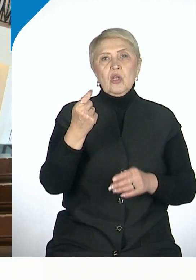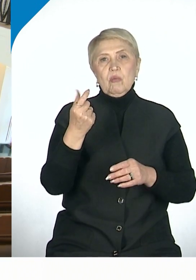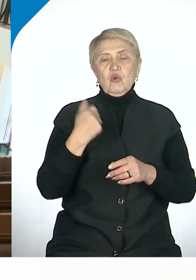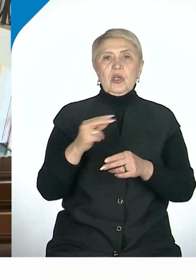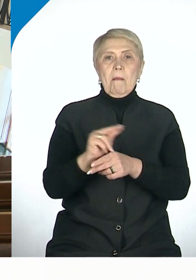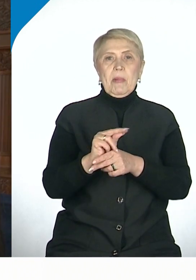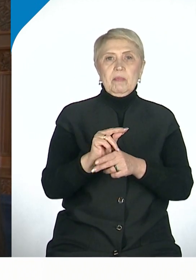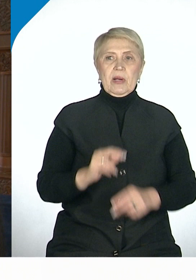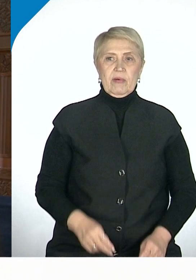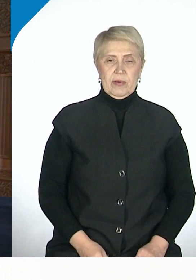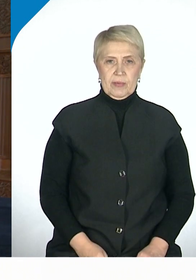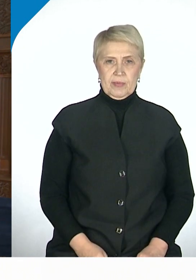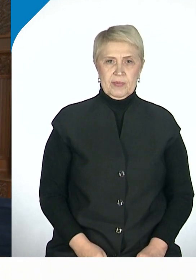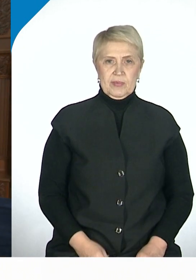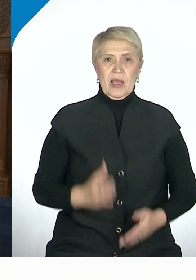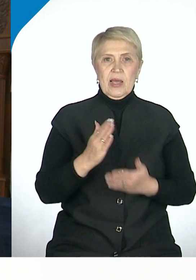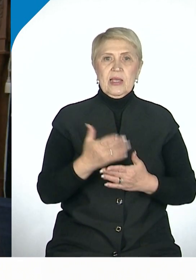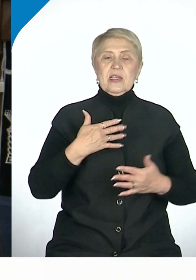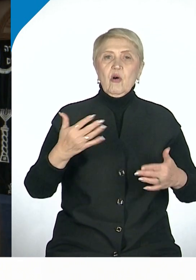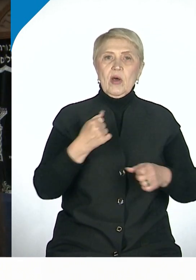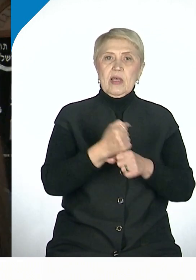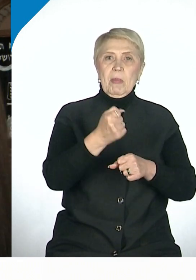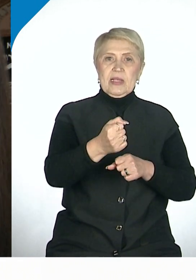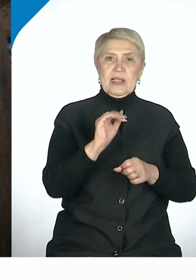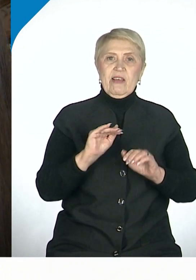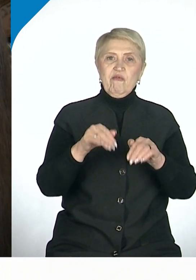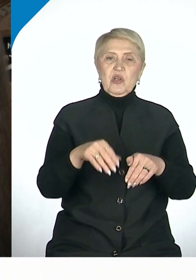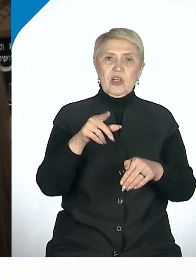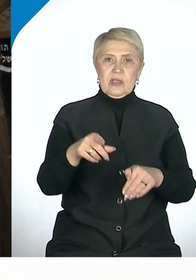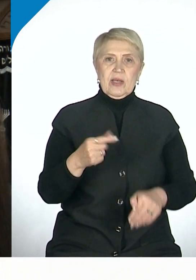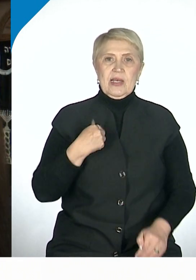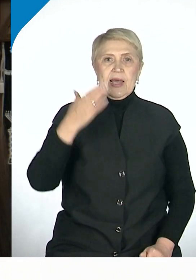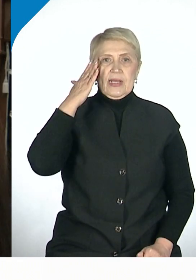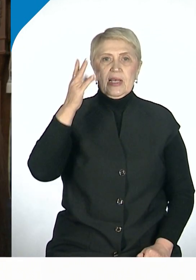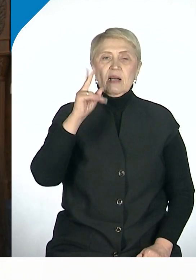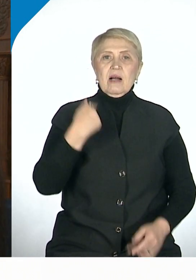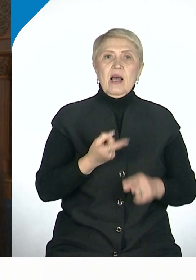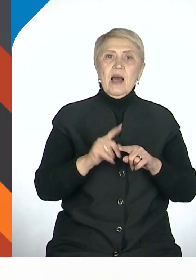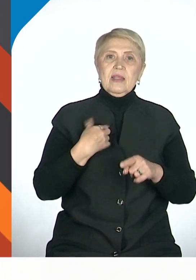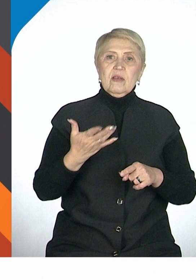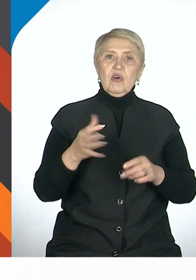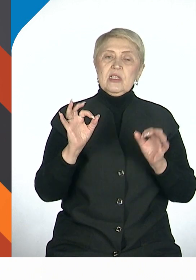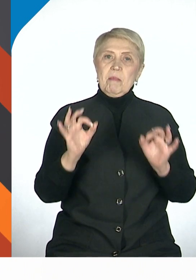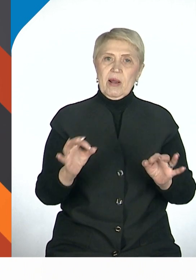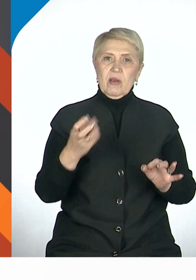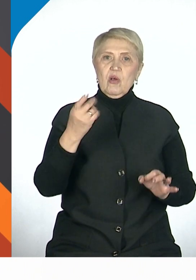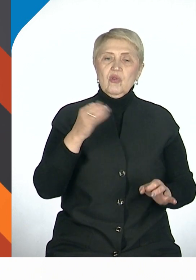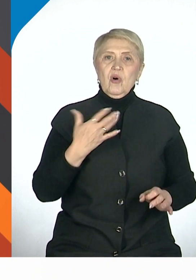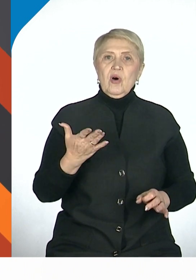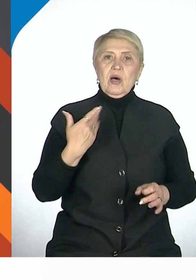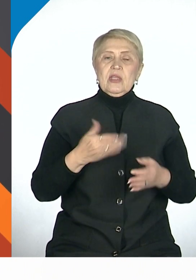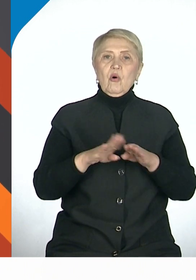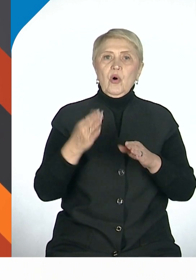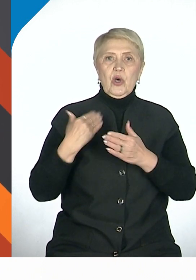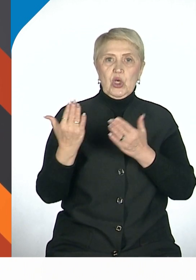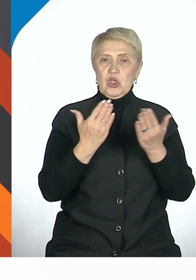Mm-hmm. Так. Все равно есть какое-то дополнительное вмешательство. Я не знаю, насколько это достоверно, но я такое читала